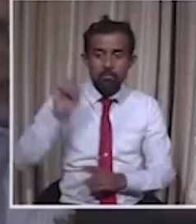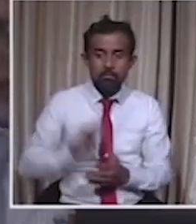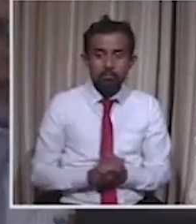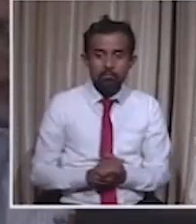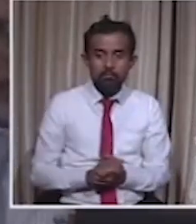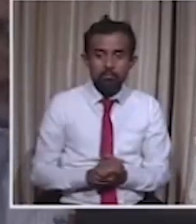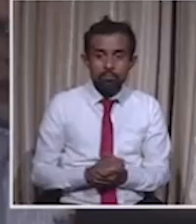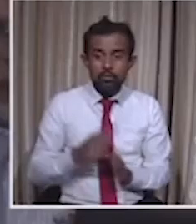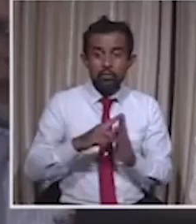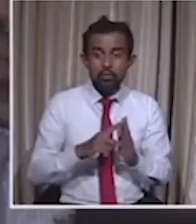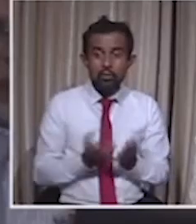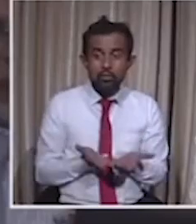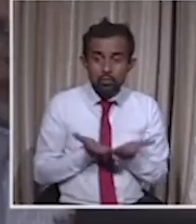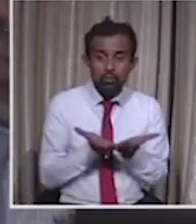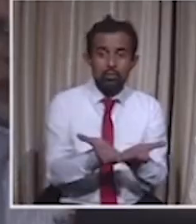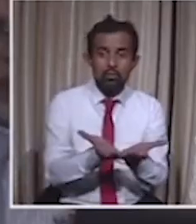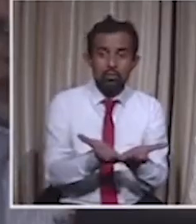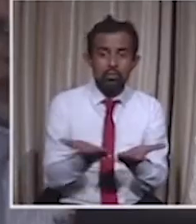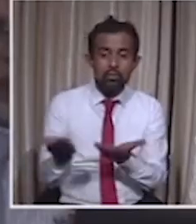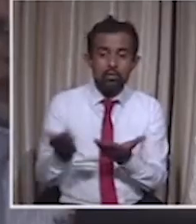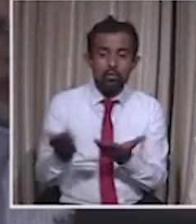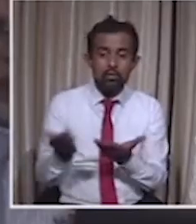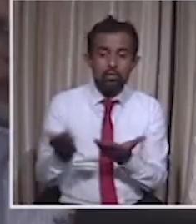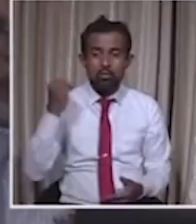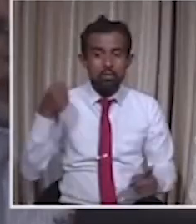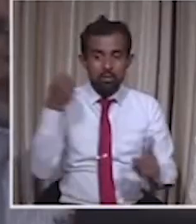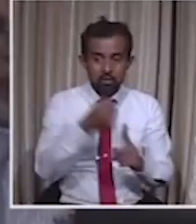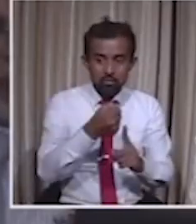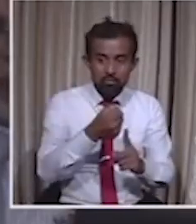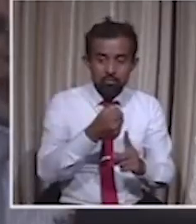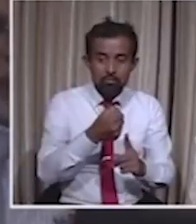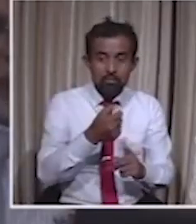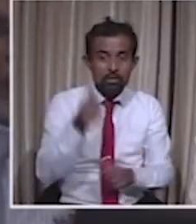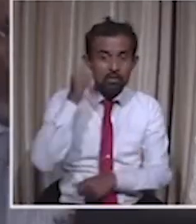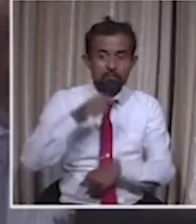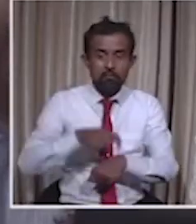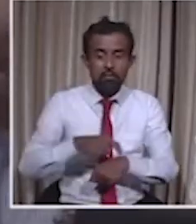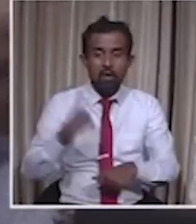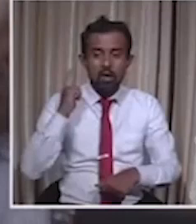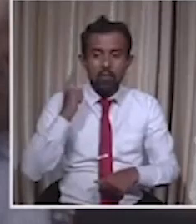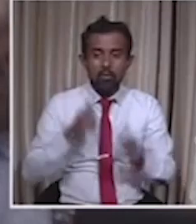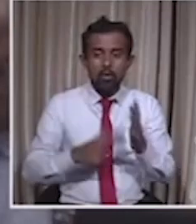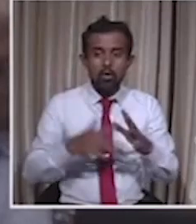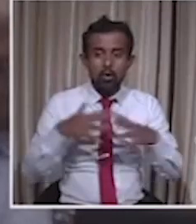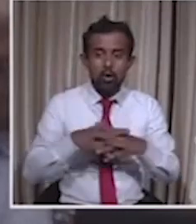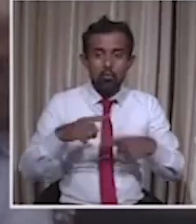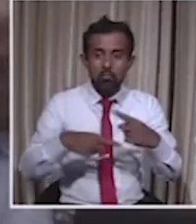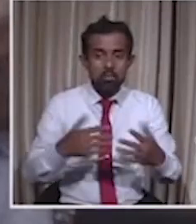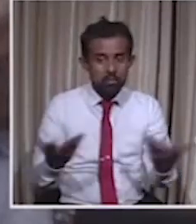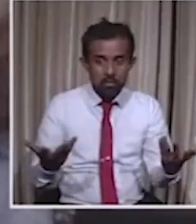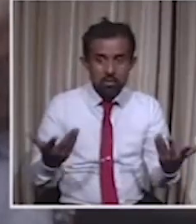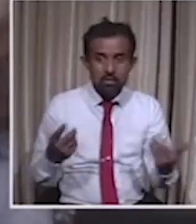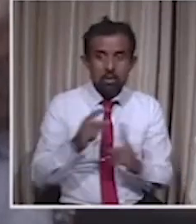ආවා පාර්ලිමේන්තුව ඩෝසර් කරන්න. හමුදා නිලධාරීන්ට ගැහුවා. ඒ වෙලාවේ හමුදාව නීතිය ක්‍රියාත්මක නොකරනම් අද